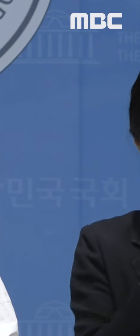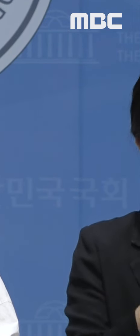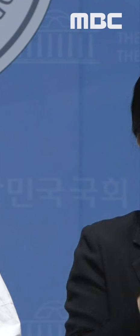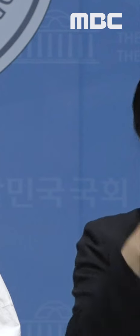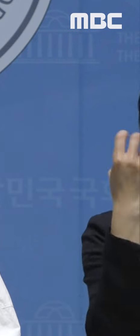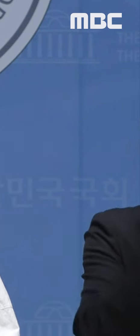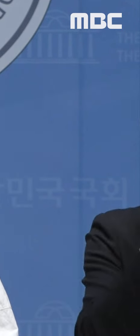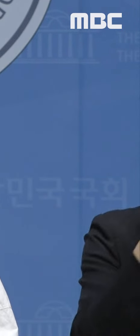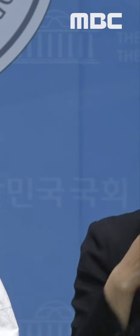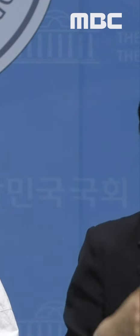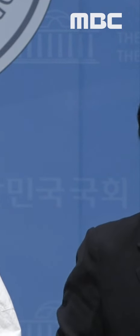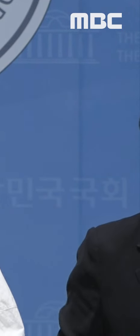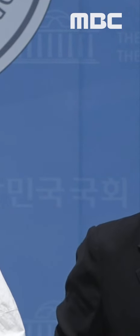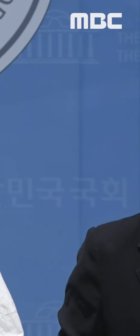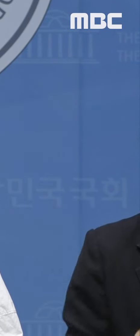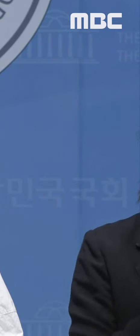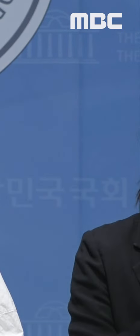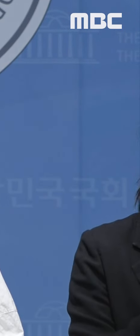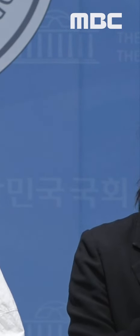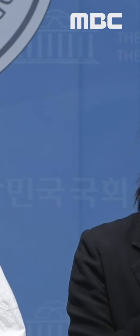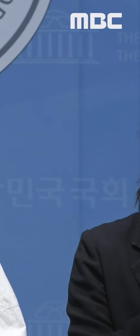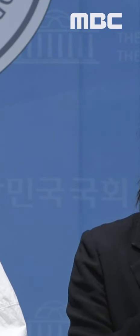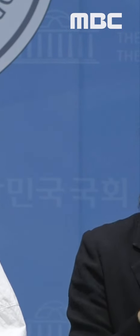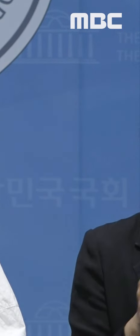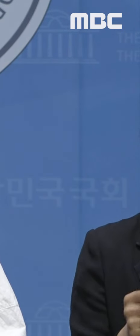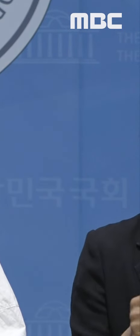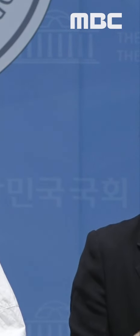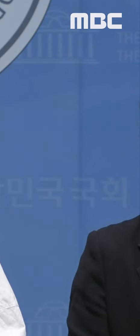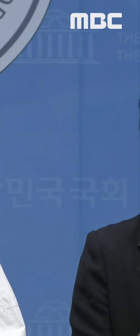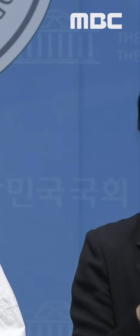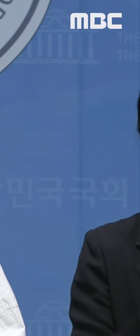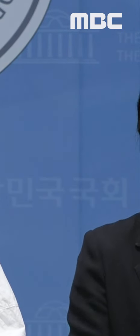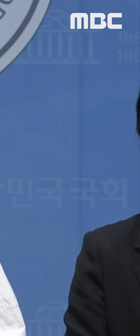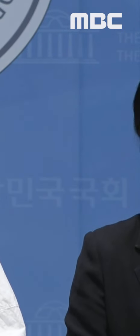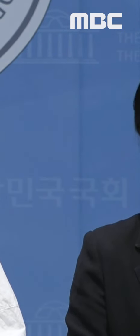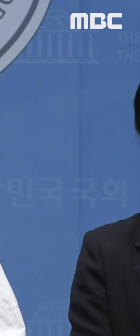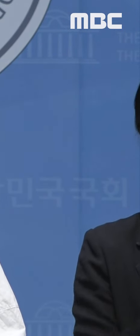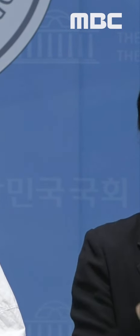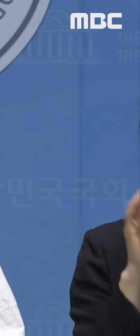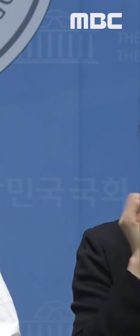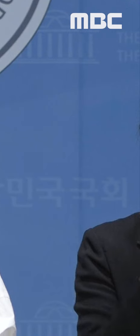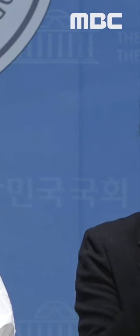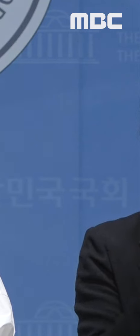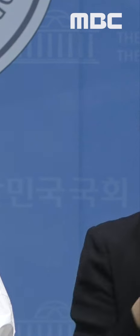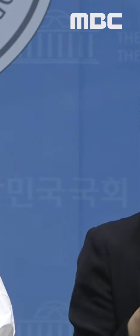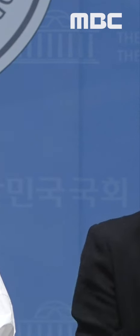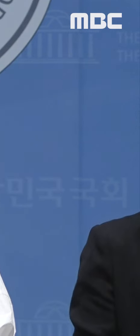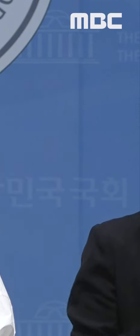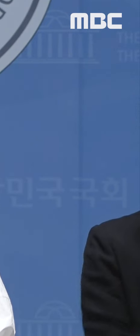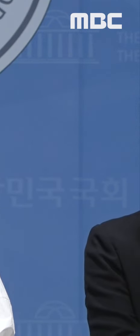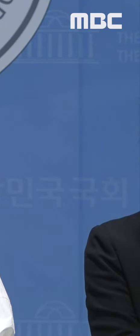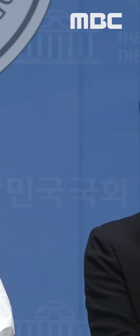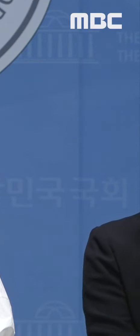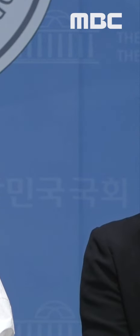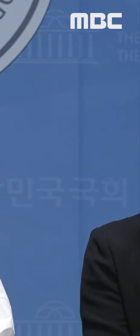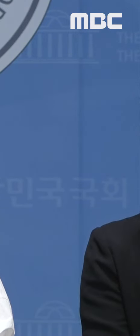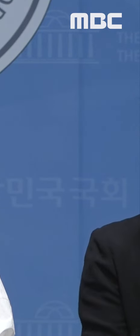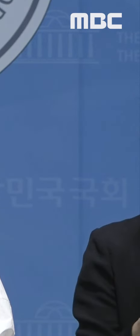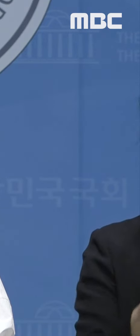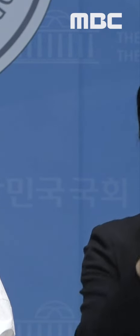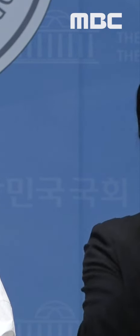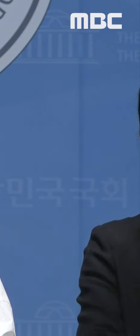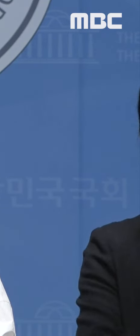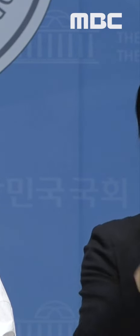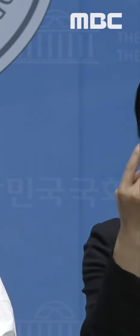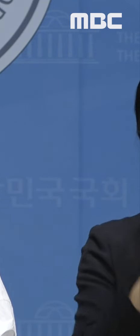앞두고 있는 것만이 정도입니다 배우자 윤 대통령의 거부권을 믿고 버티는 것도 곧 한개에